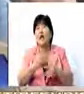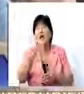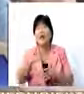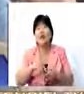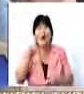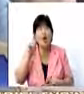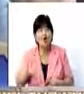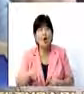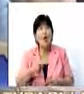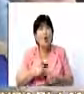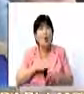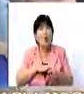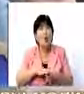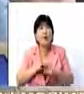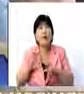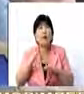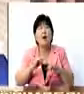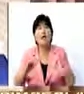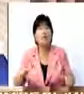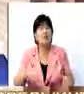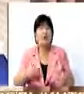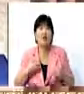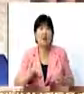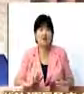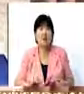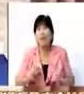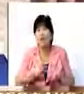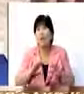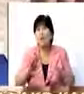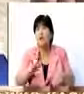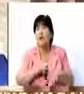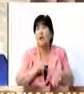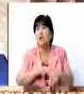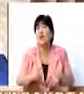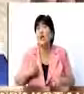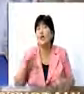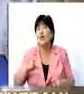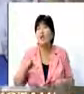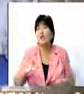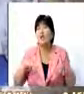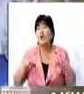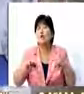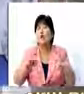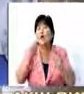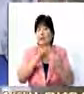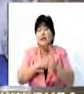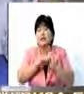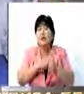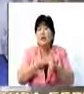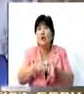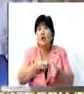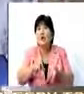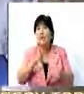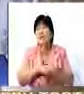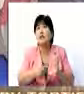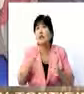күшейді. Бірақ оны орындауға балабақшалар асығар емес. Бүгінде жергілікті полиция инспекторларымен жүргізілген тексеру барысында